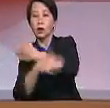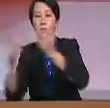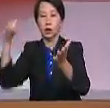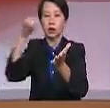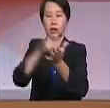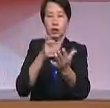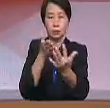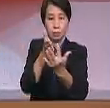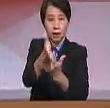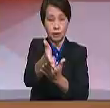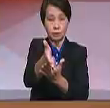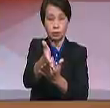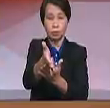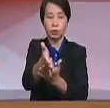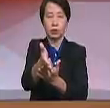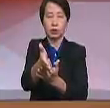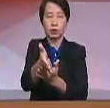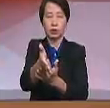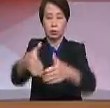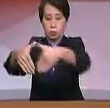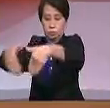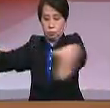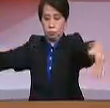melalui pintu masuk sempadan antarabangsa